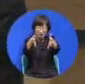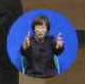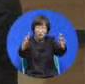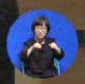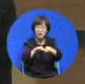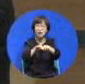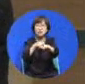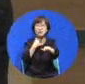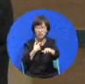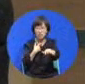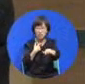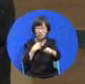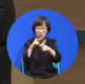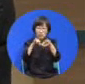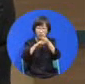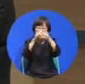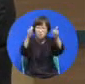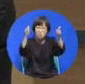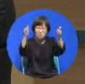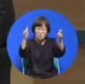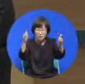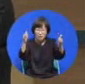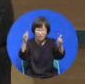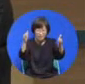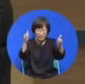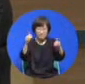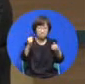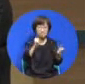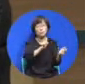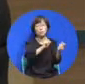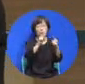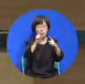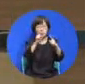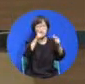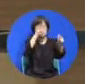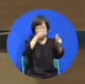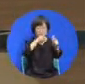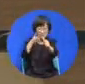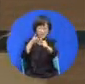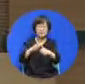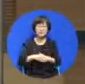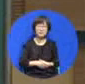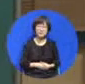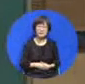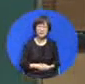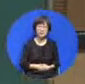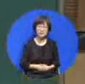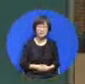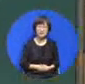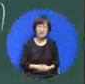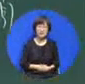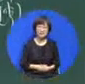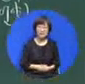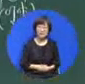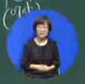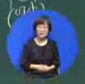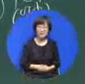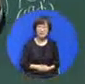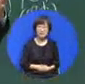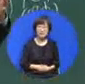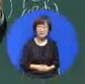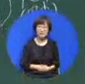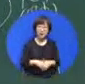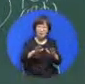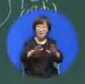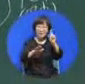Jordan River splitting, Jericho wall breaking down, and the miracles in Canaan. Restore all these things. 딱 그냥 보자. 오늘 지금